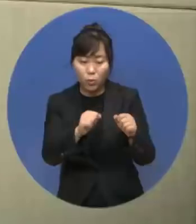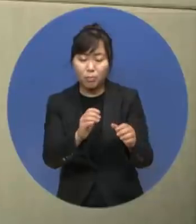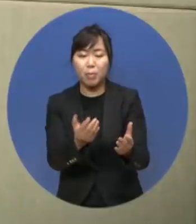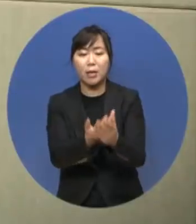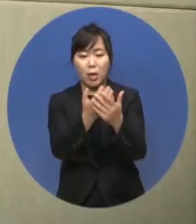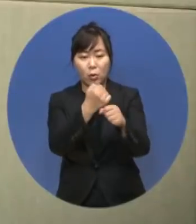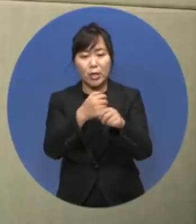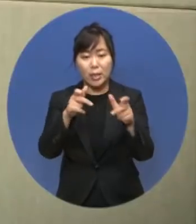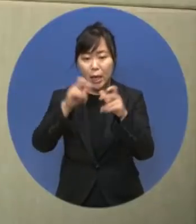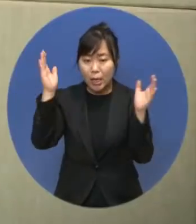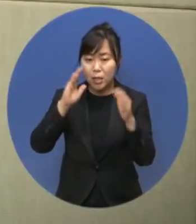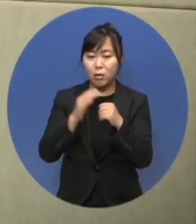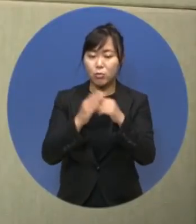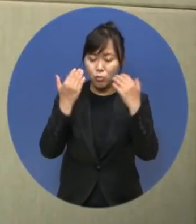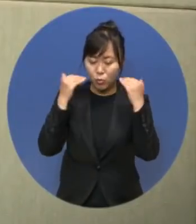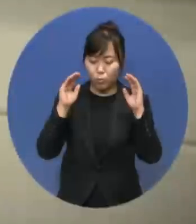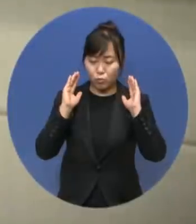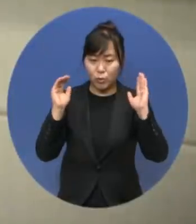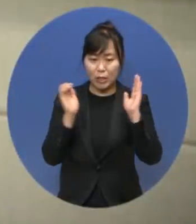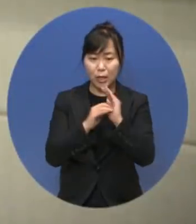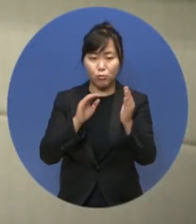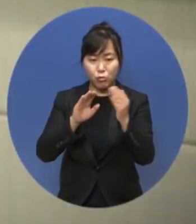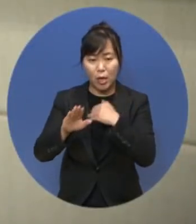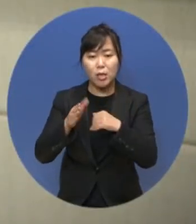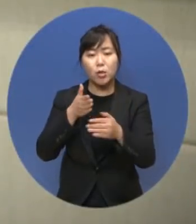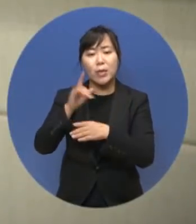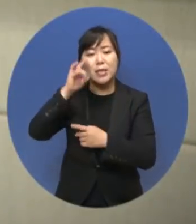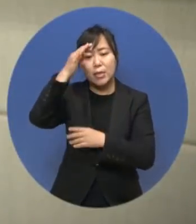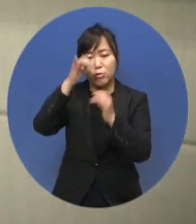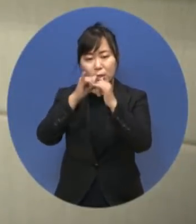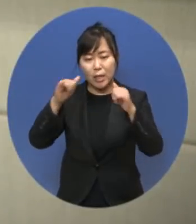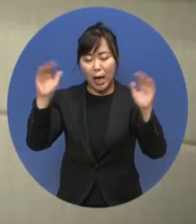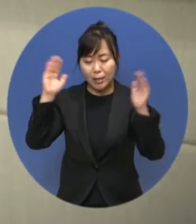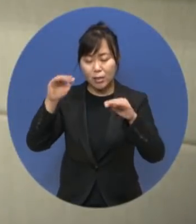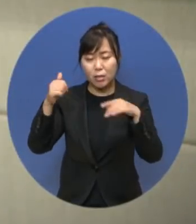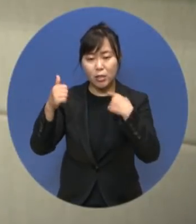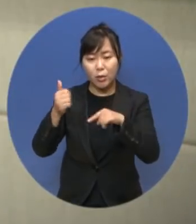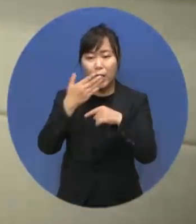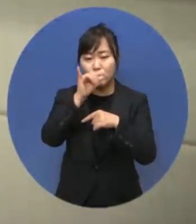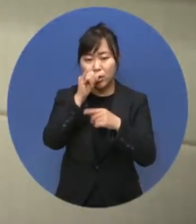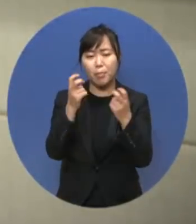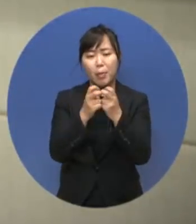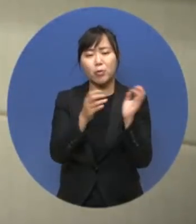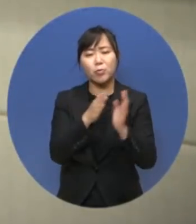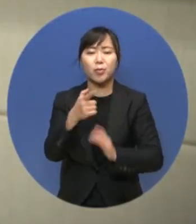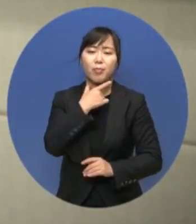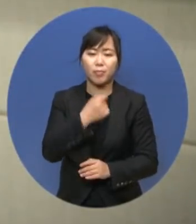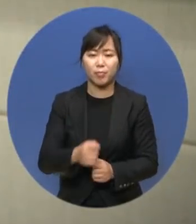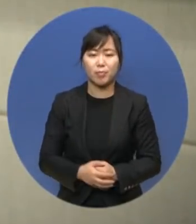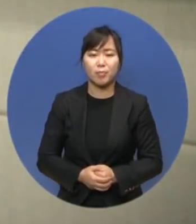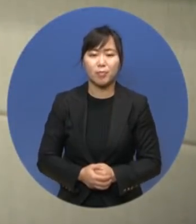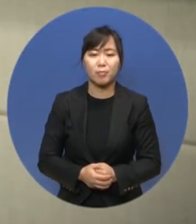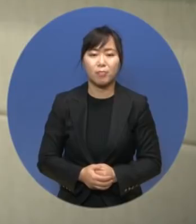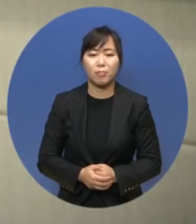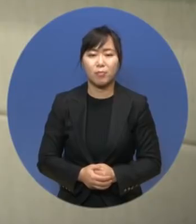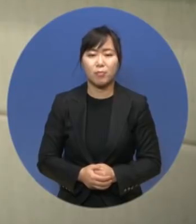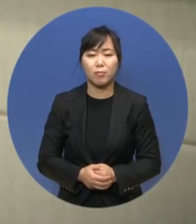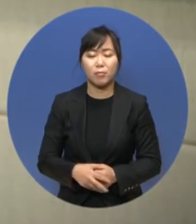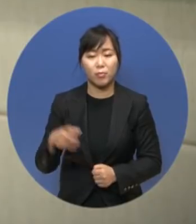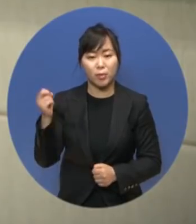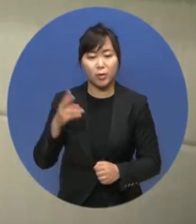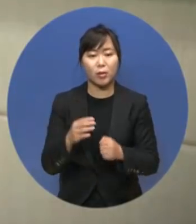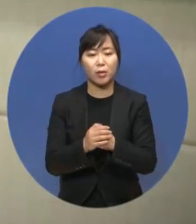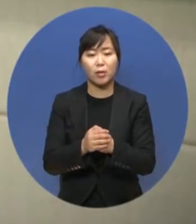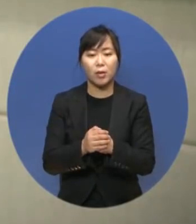학생이 방과 후 교실을 활용하여 전문 예술인들이 학생을 지도할 수 있는 방안이 강구되었으면 좋겠습니다. 그리고